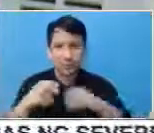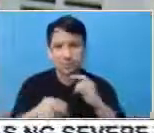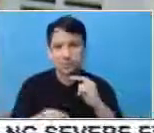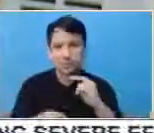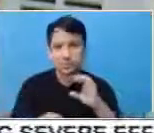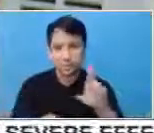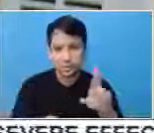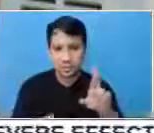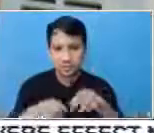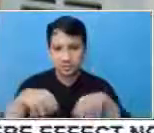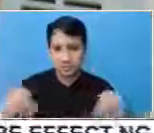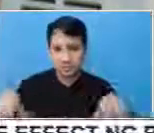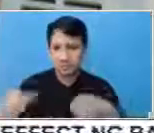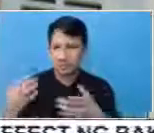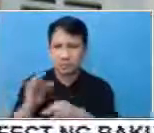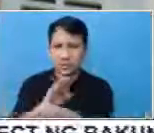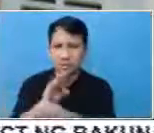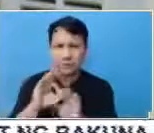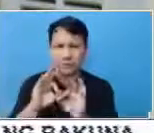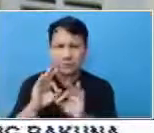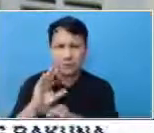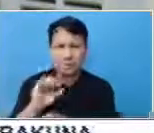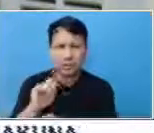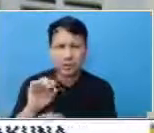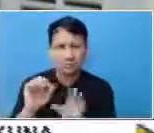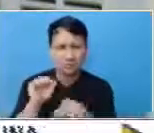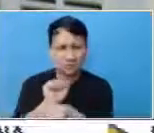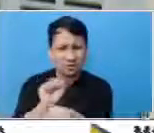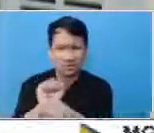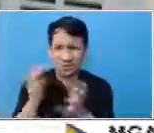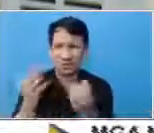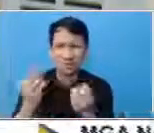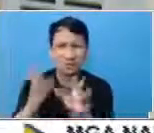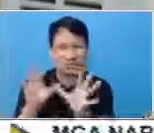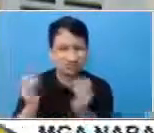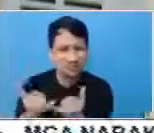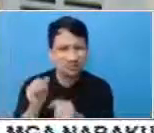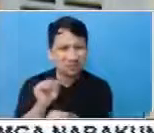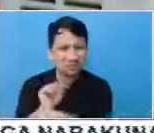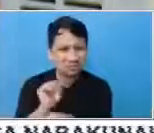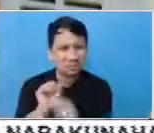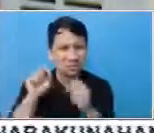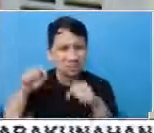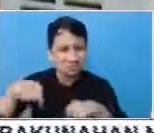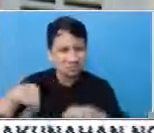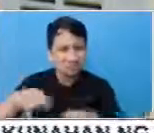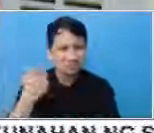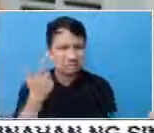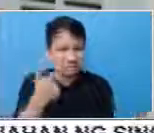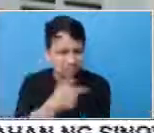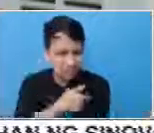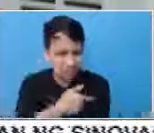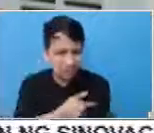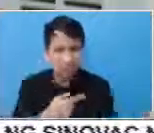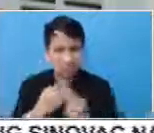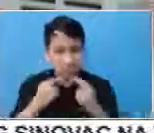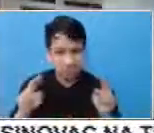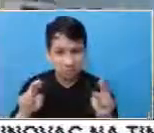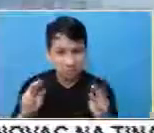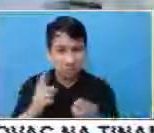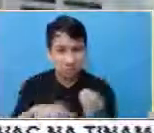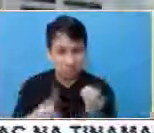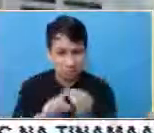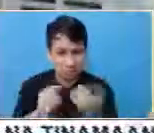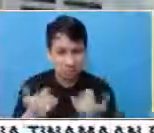empleyado. Pero sa ngayon, dahil nga yung supply ng bakuna ay hindi naman sigurado pa o hindi nga tuloy-tuloy, ay sa ngayon umaasa